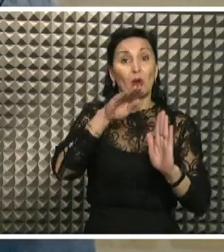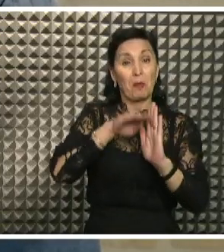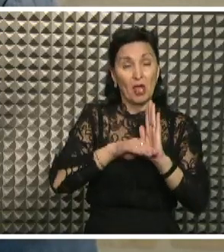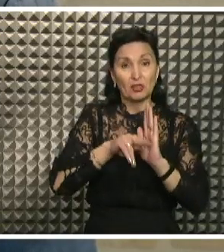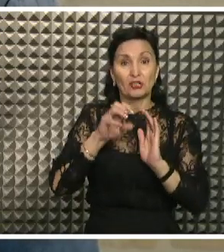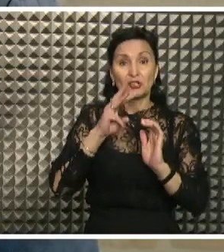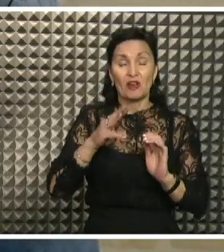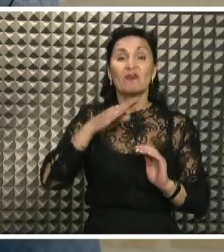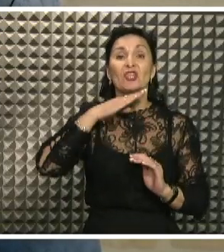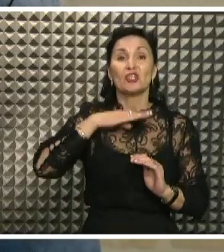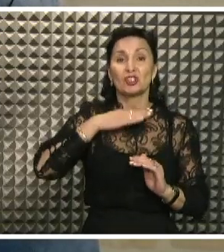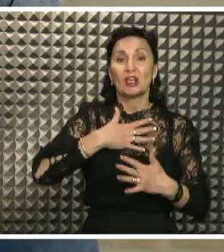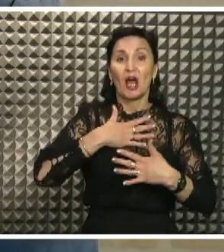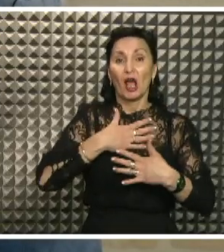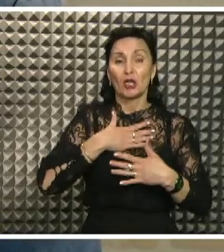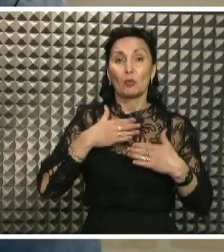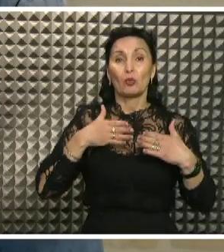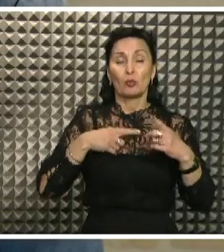нижних дыхательных путях.